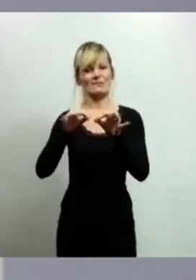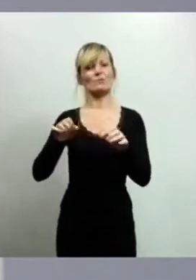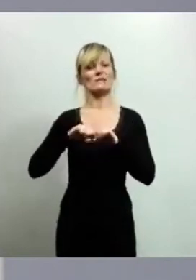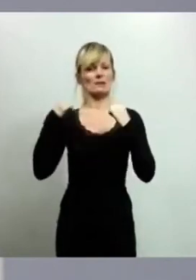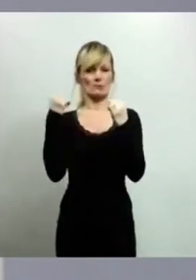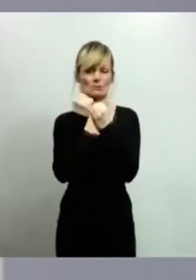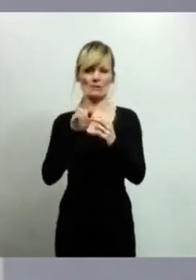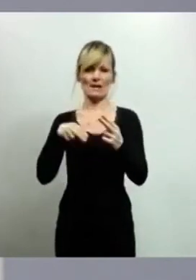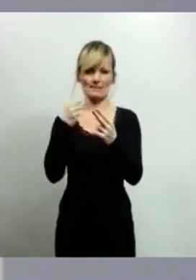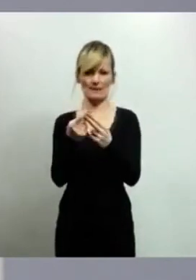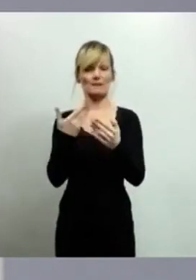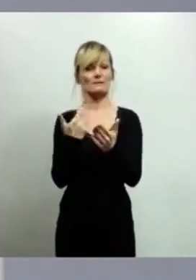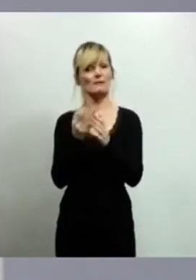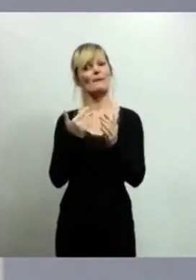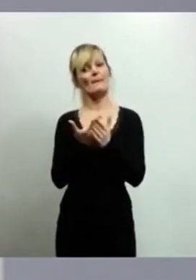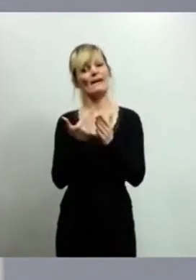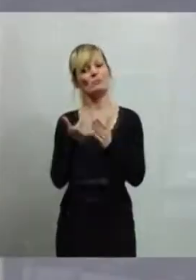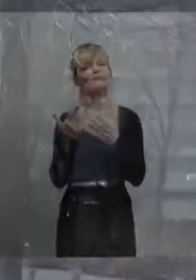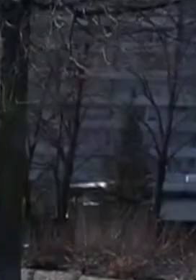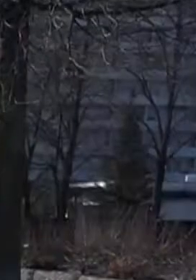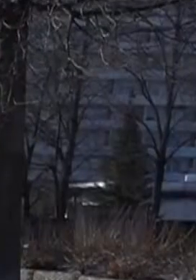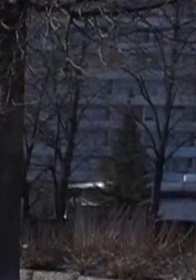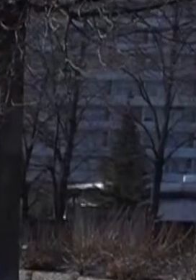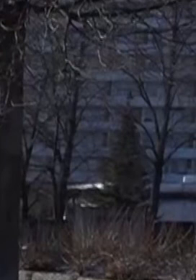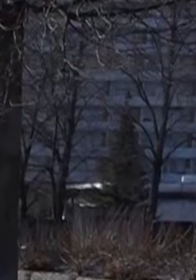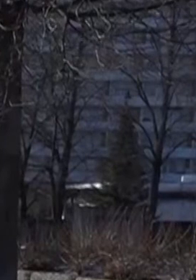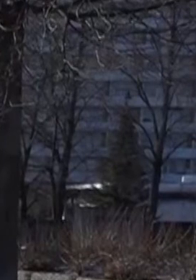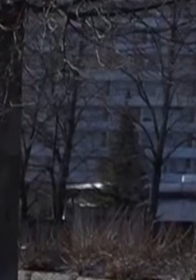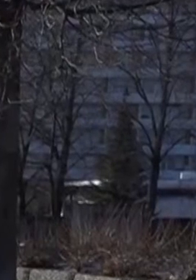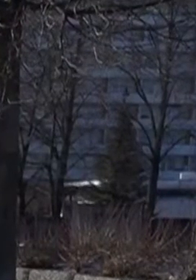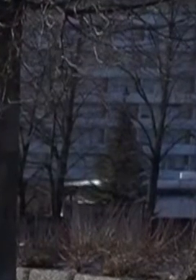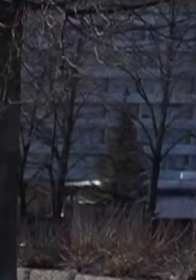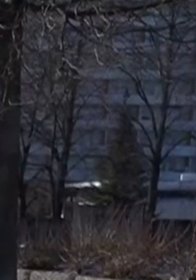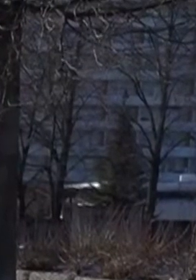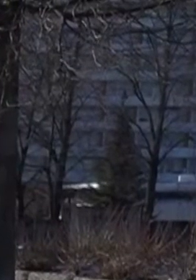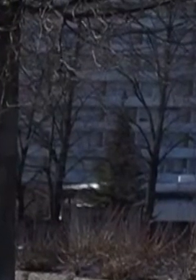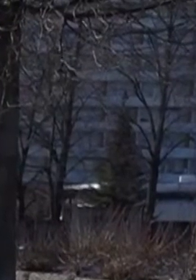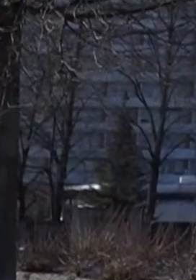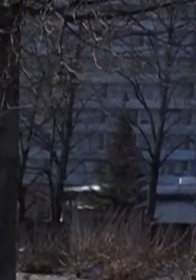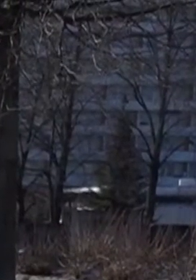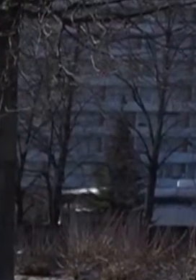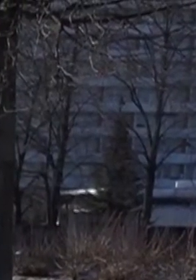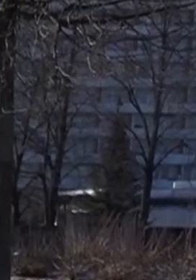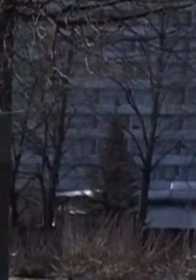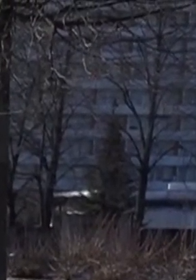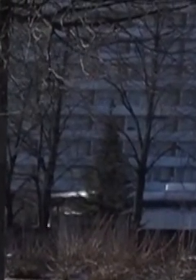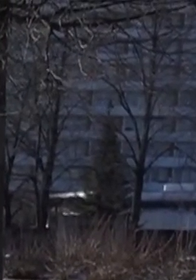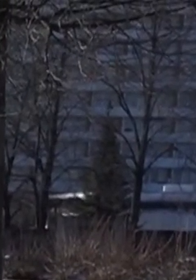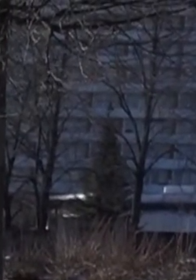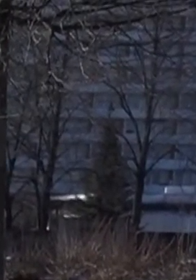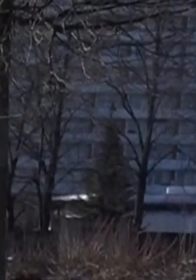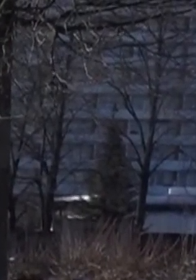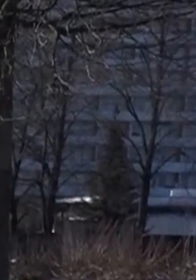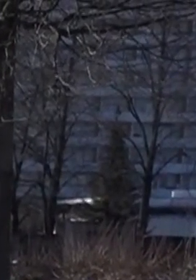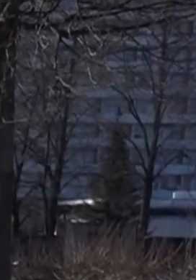gemeinsamen Gesang verzichtet werden sollte. Die bestehende Ausgangssperre von 22 Uhr bis 6 Uhr ab einem